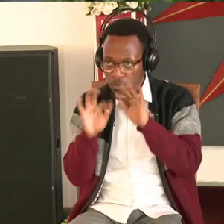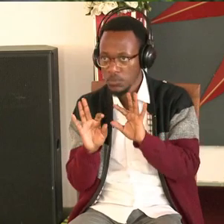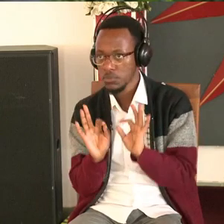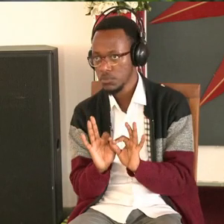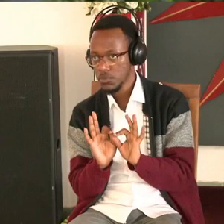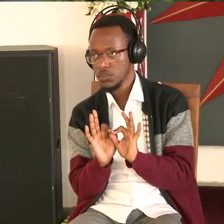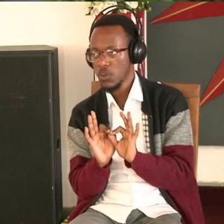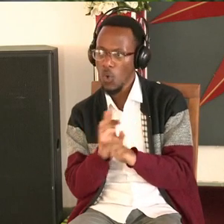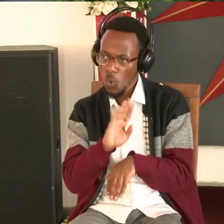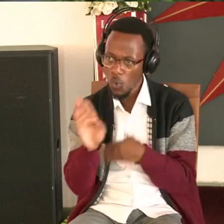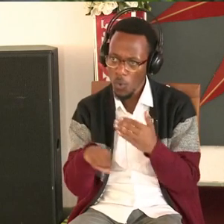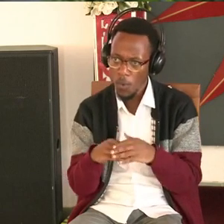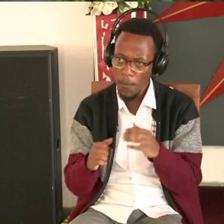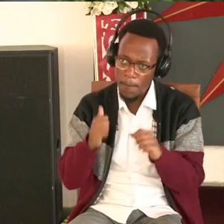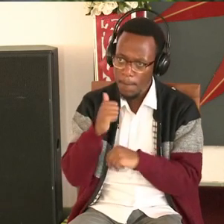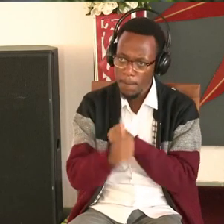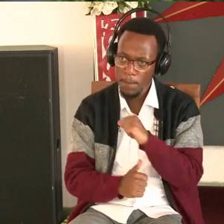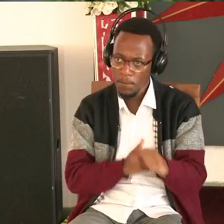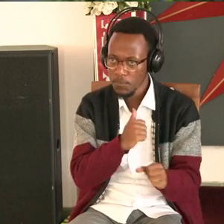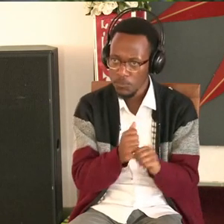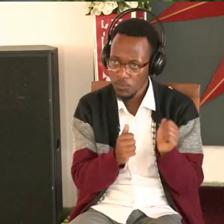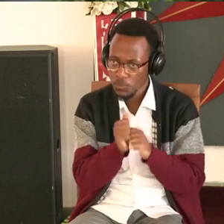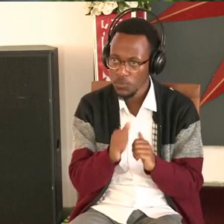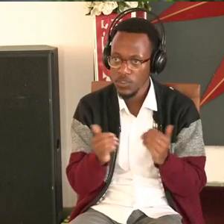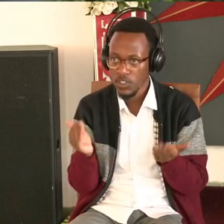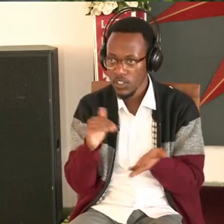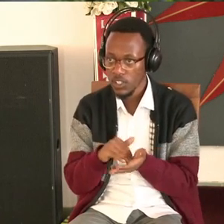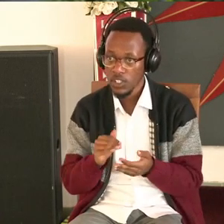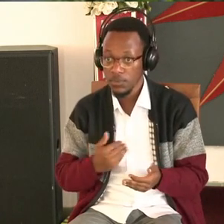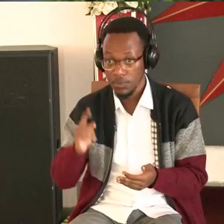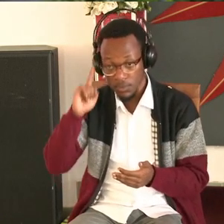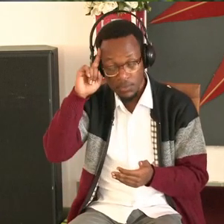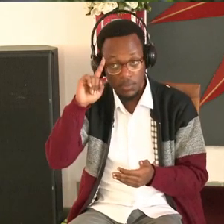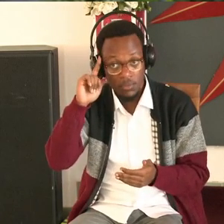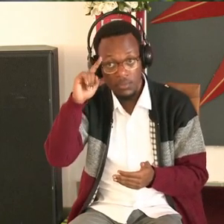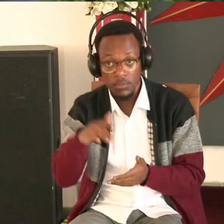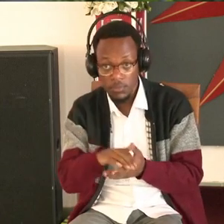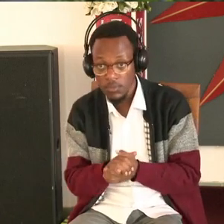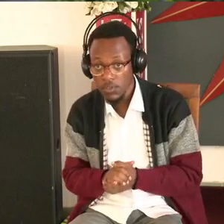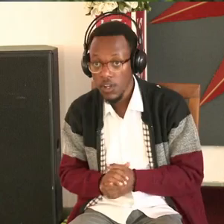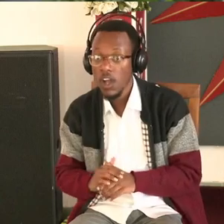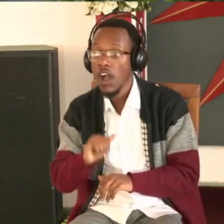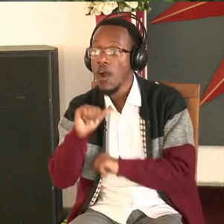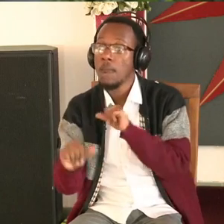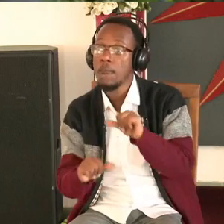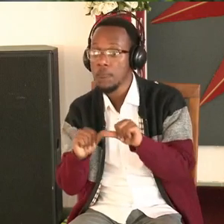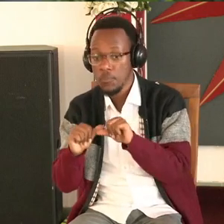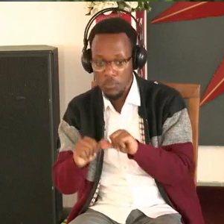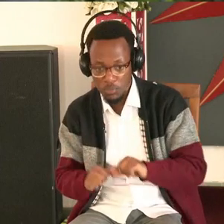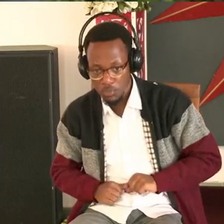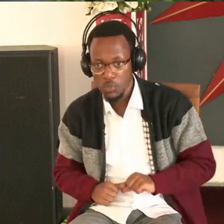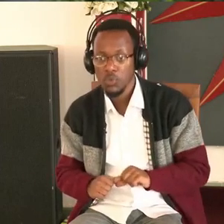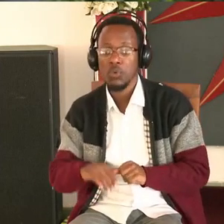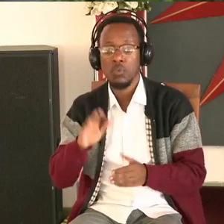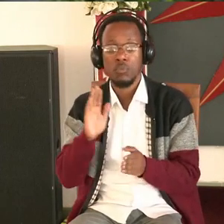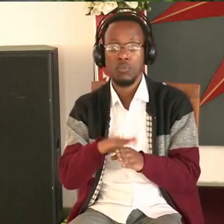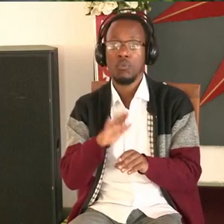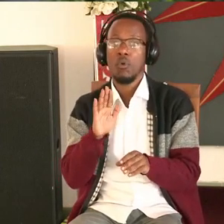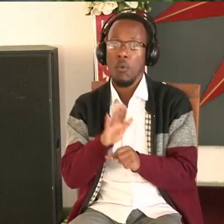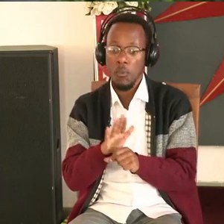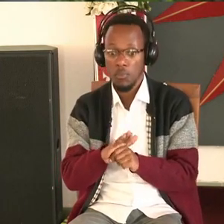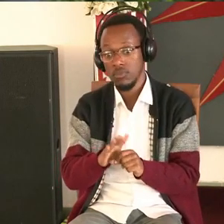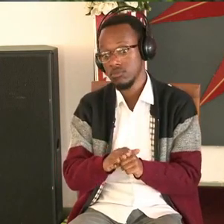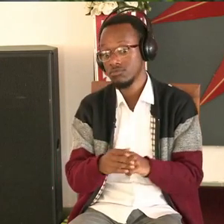ces années. Et je pense aussi à la table des brochures que nous avons